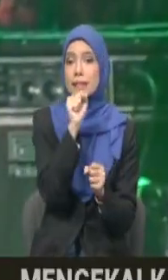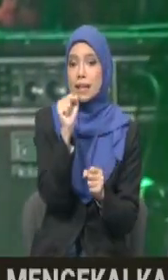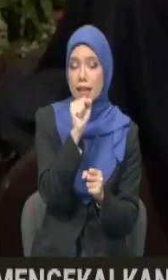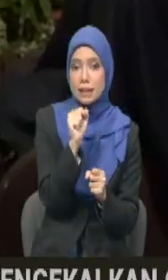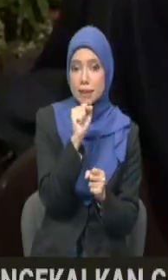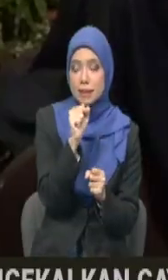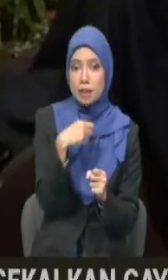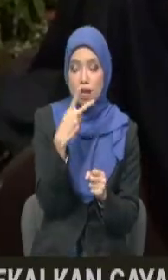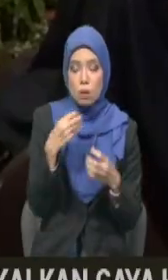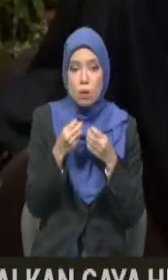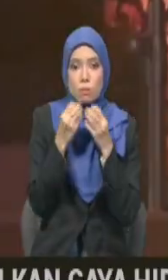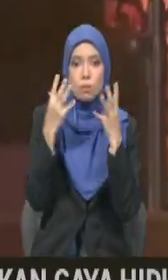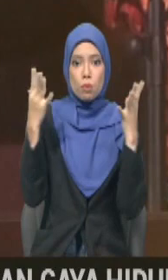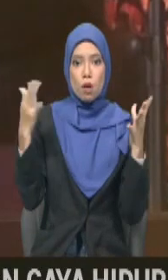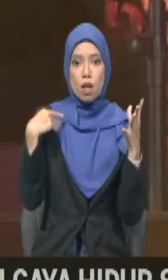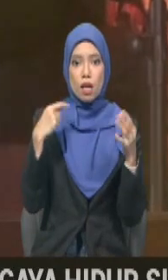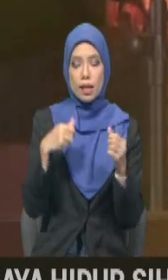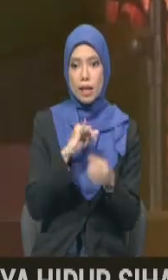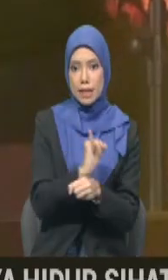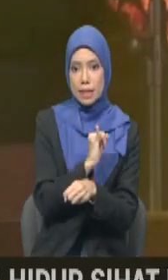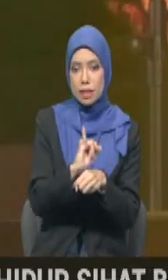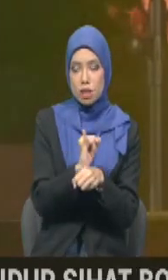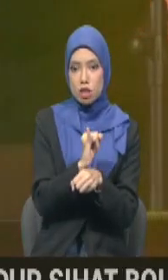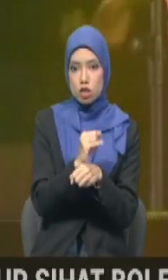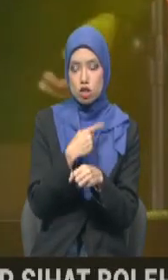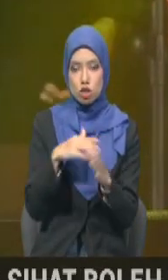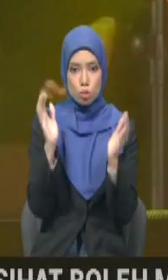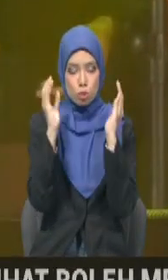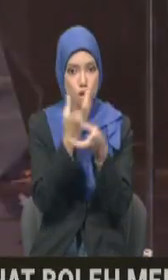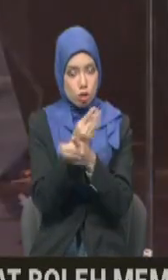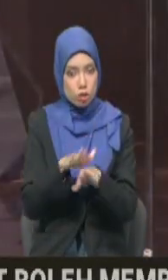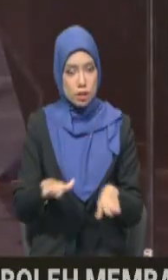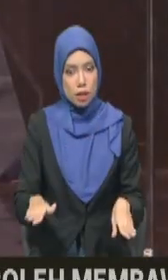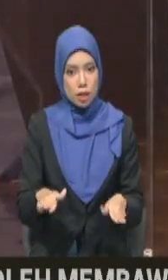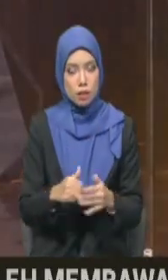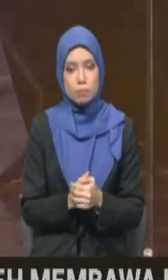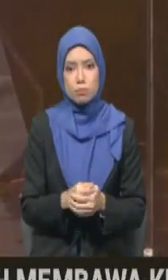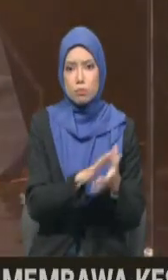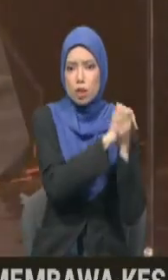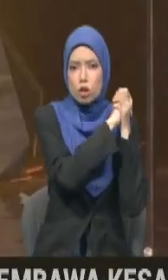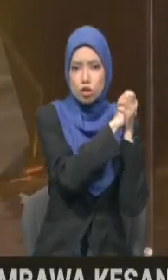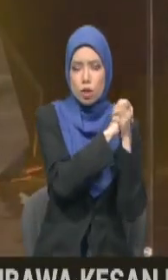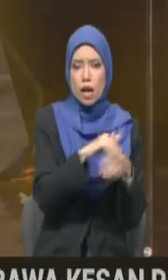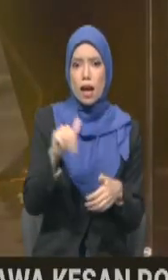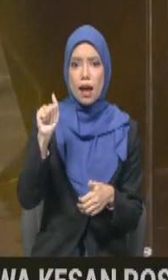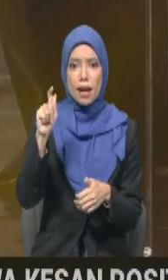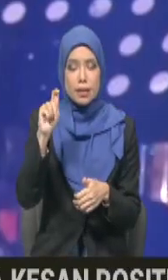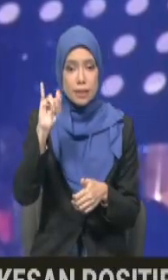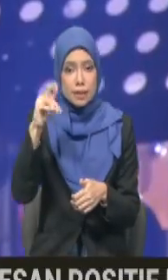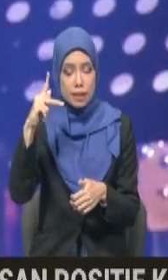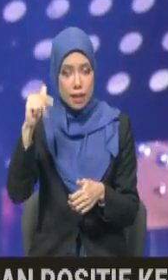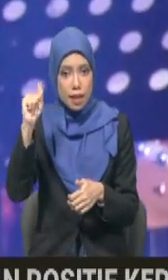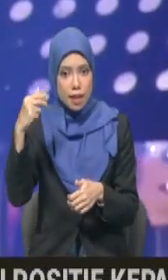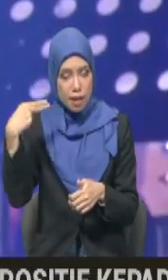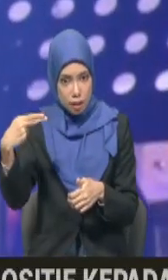sekaligus mengembangkan lagi industri seni tanah air juara disandang oleh dayang Nur Atika Adilah binti Haji Abdul